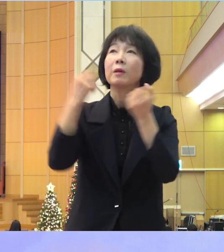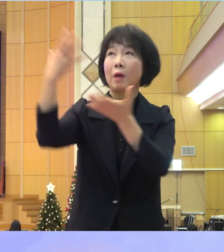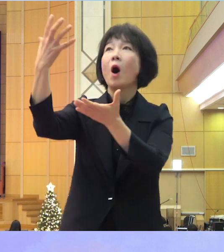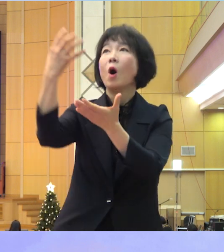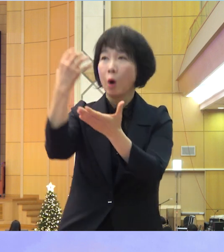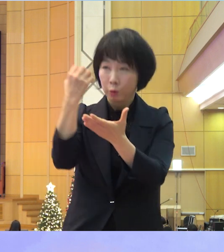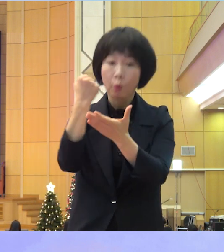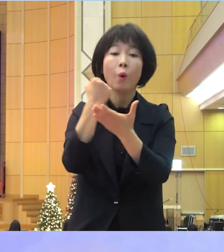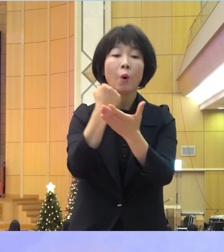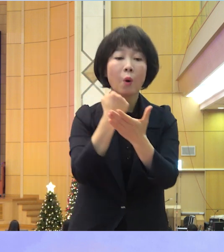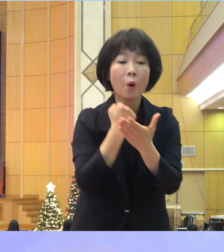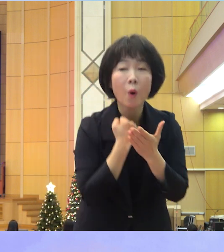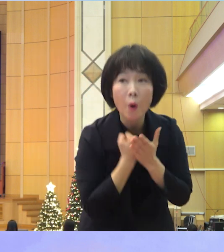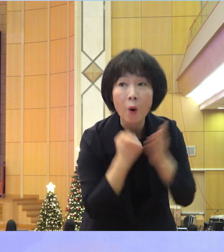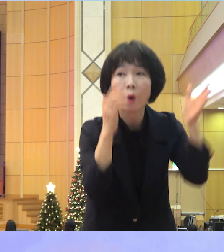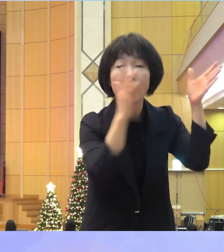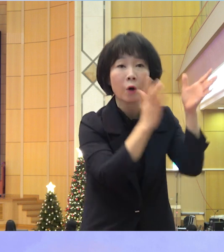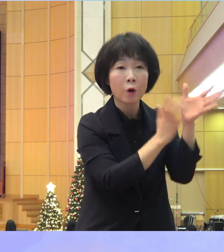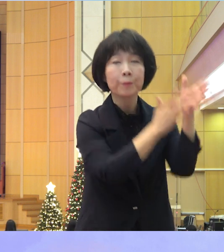몸이